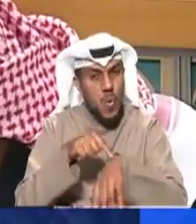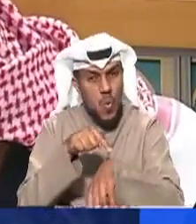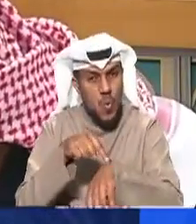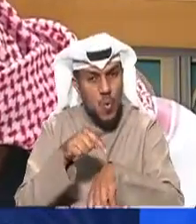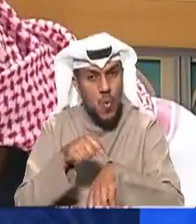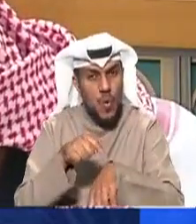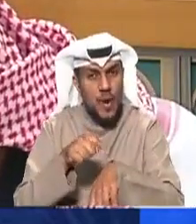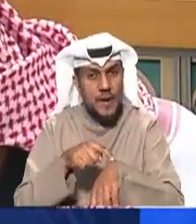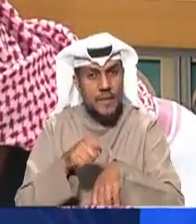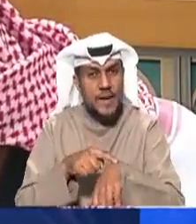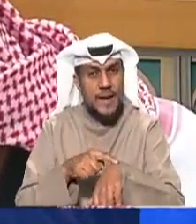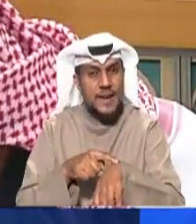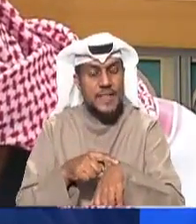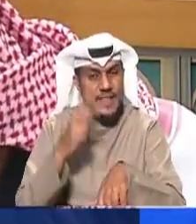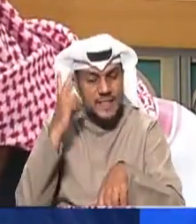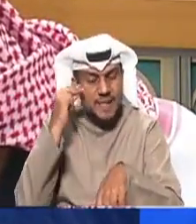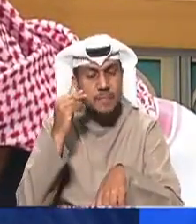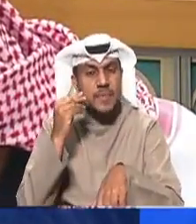وفسحة